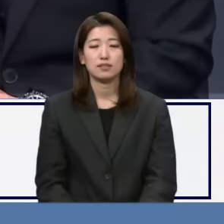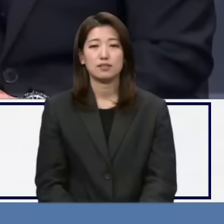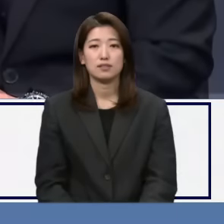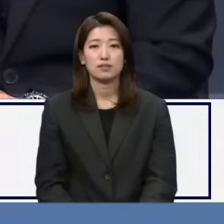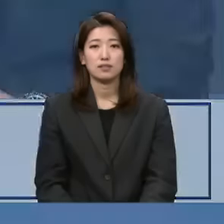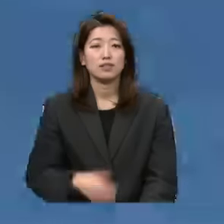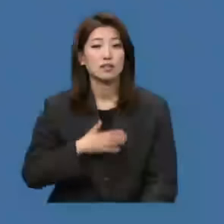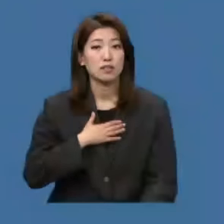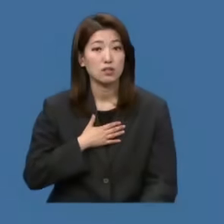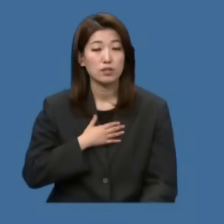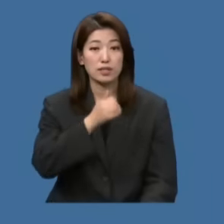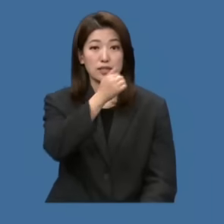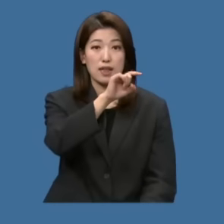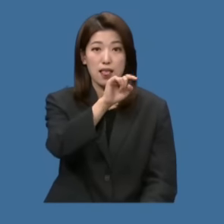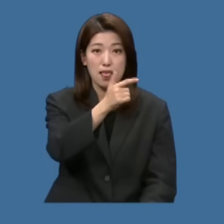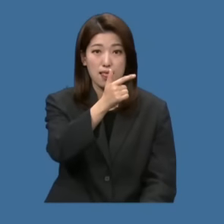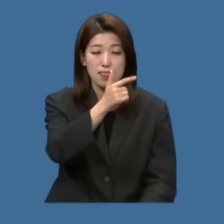얘기를 했는데요